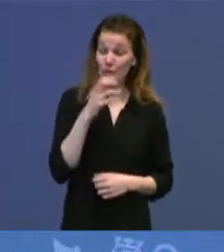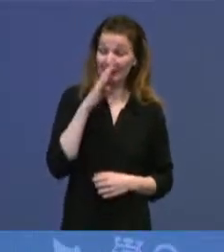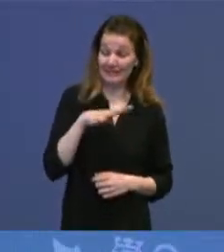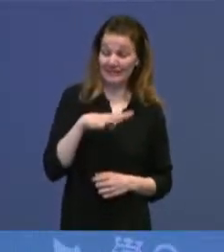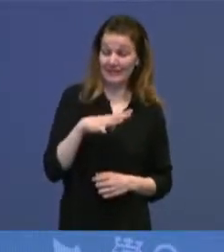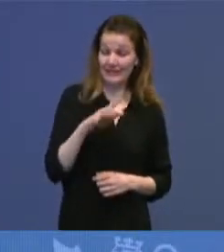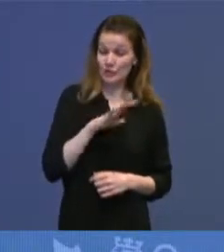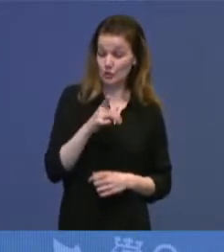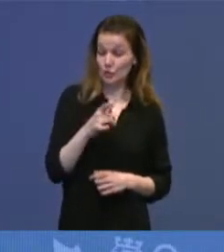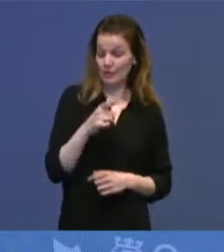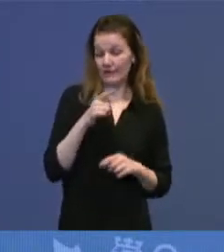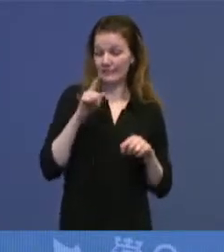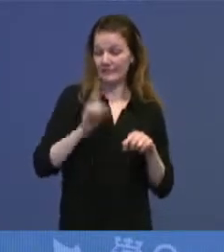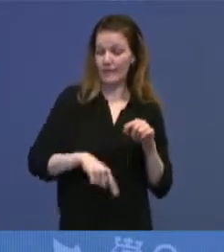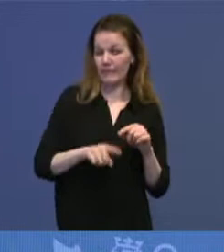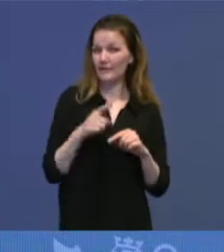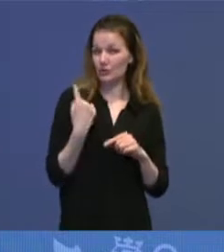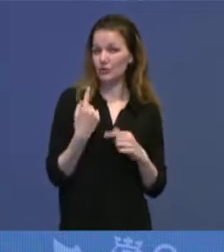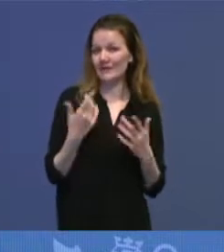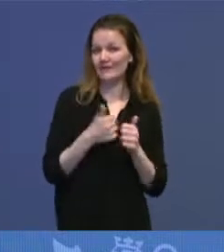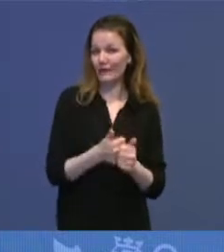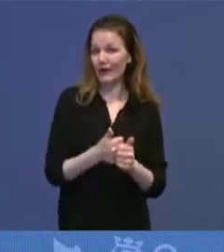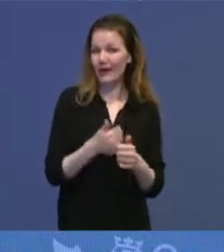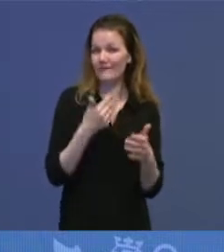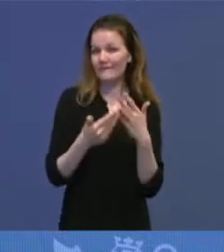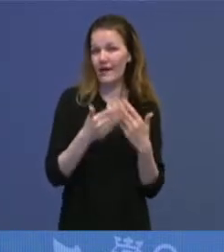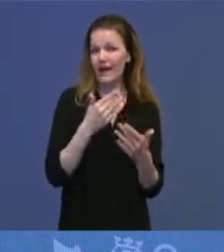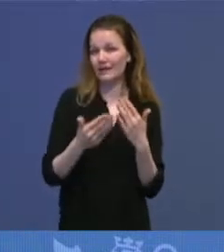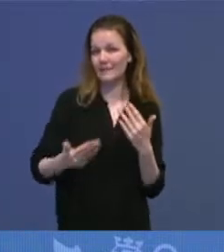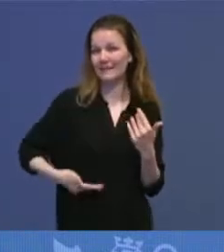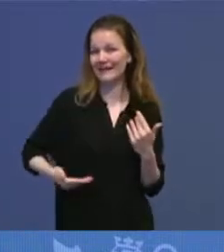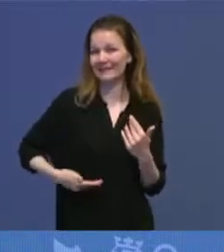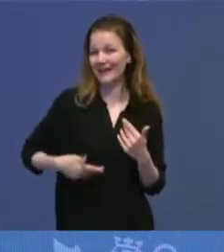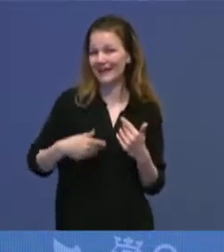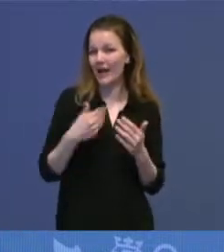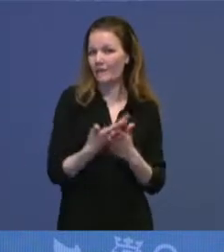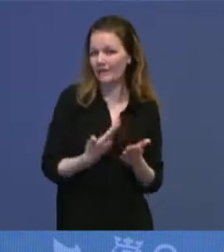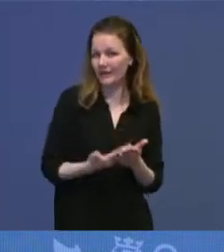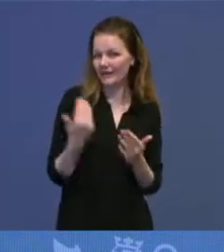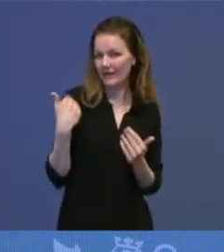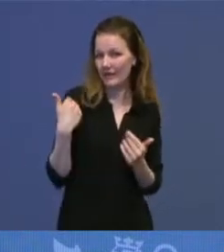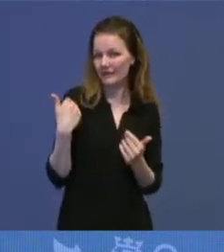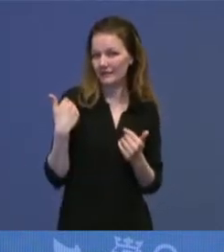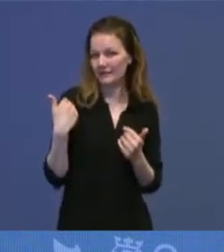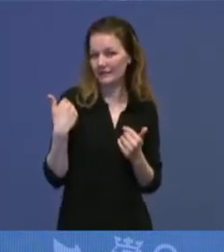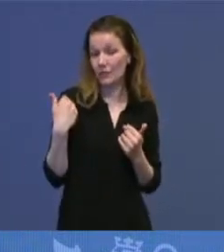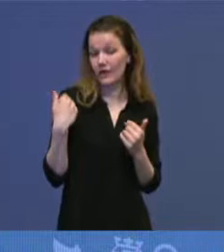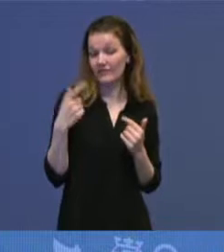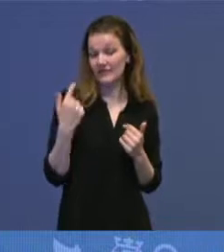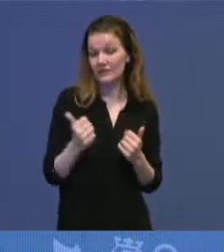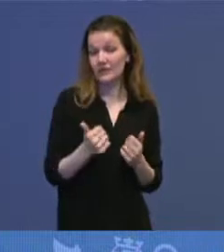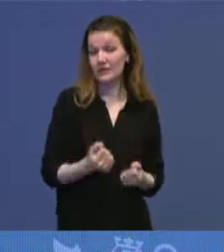A av de fagmilitære rådene som Håkon Bruun-Hanssen anbefalte, og i større grad styrke forsvaret